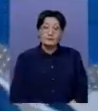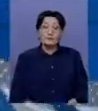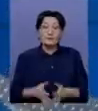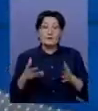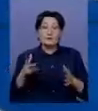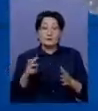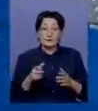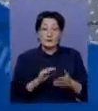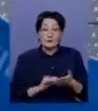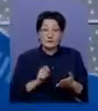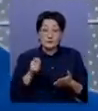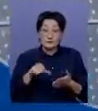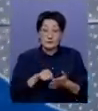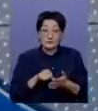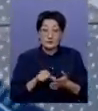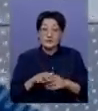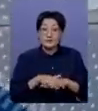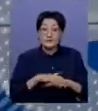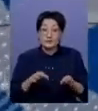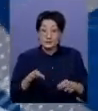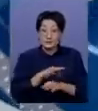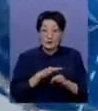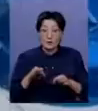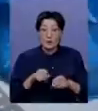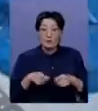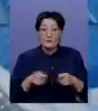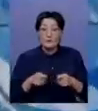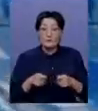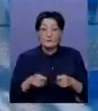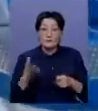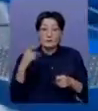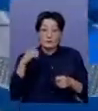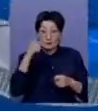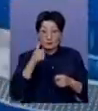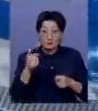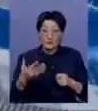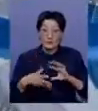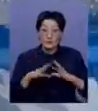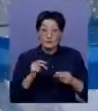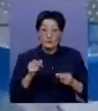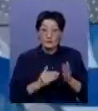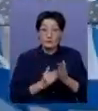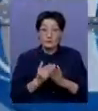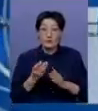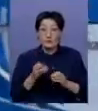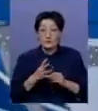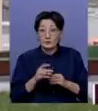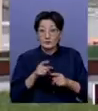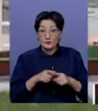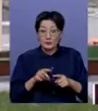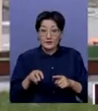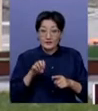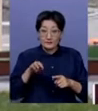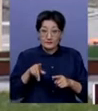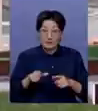Более 300 заявок на участие в самом народном проекте подали алматинцы в прошлом году. Их общая сумма превысила 14,5